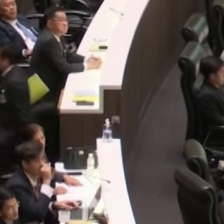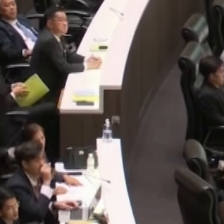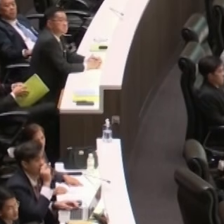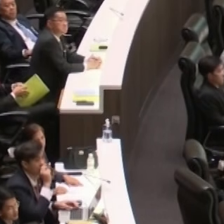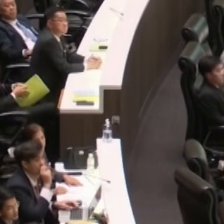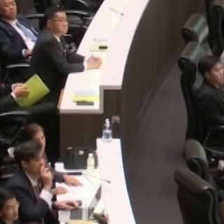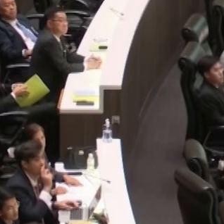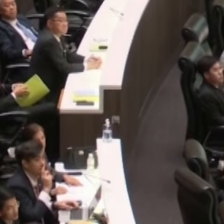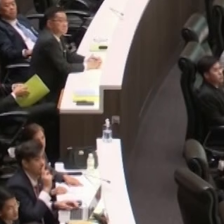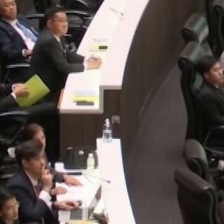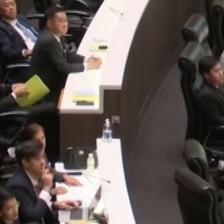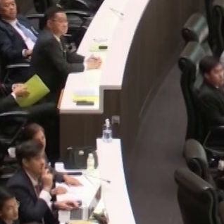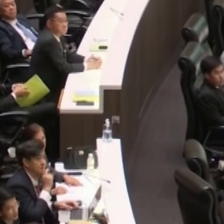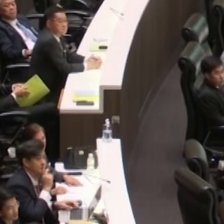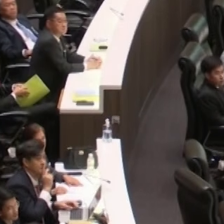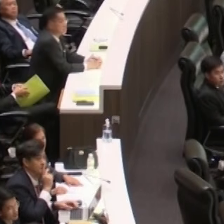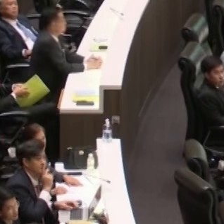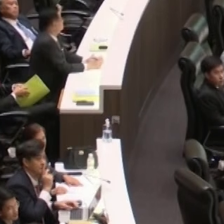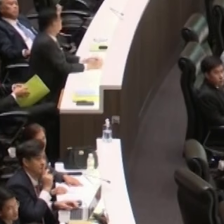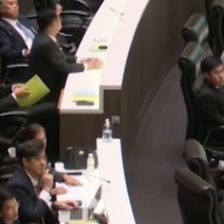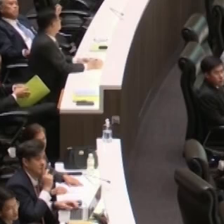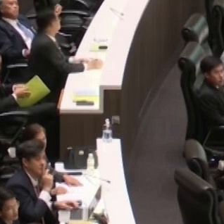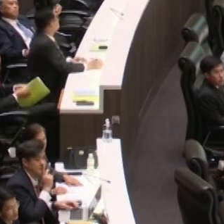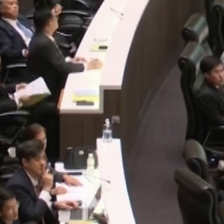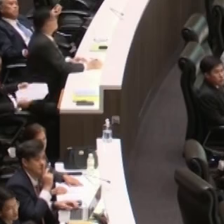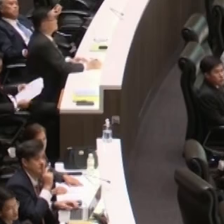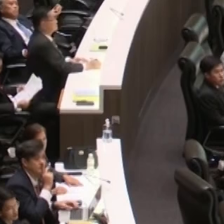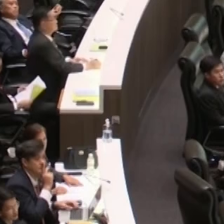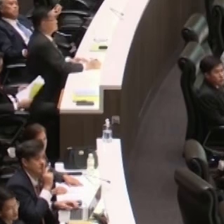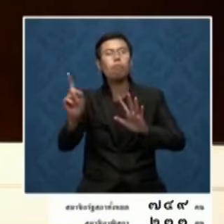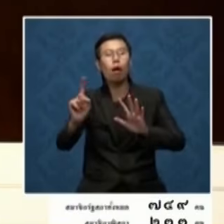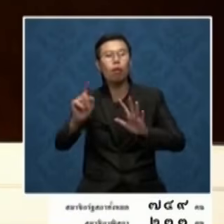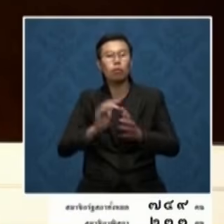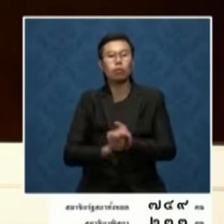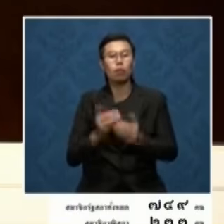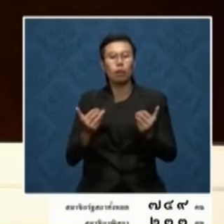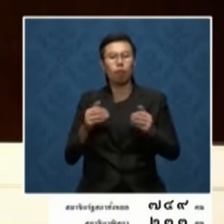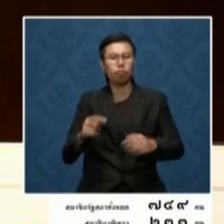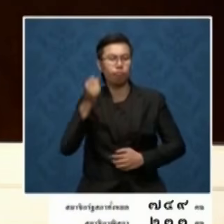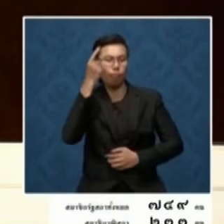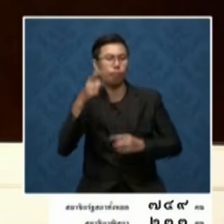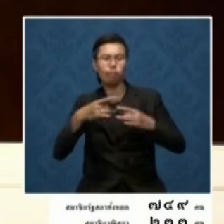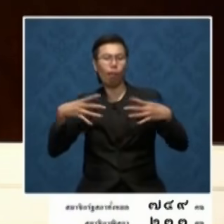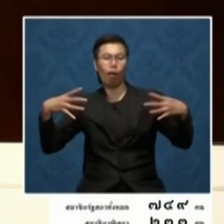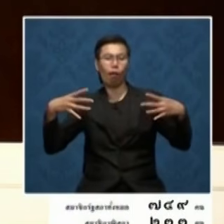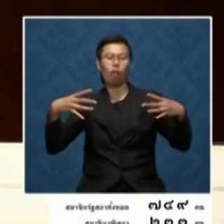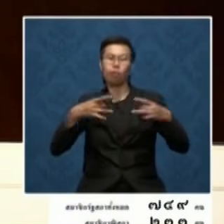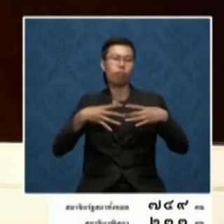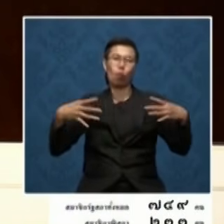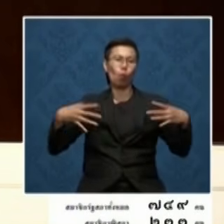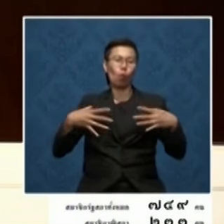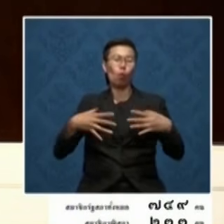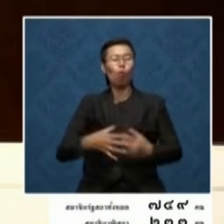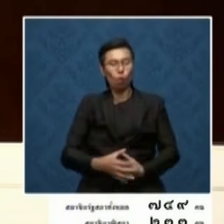แล้วก็เลยมีการประท้วงกันบอกไม่ได้นะท่านประธานแก้ตัวเลขไม่ได้317ก็คือ317ทีนี้ค่ะเจาะ